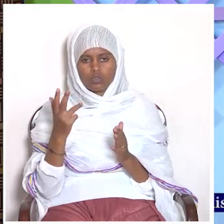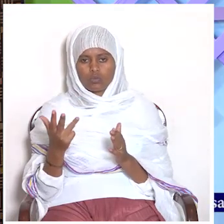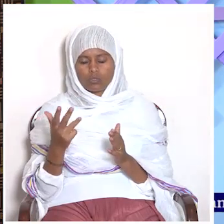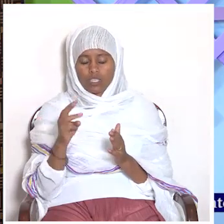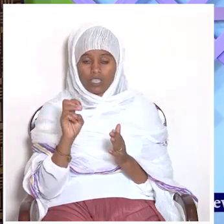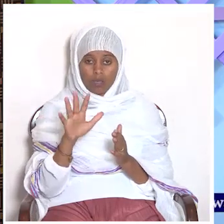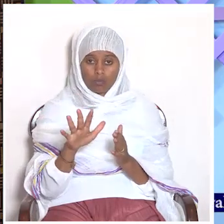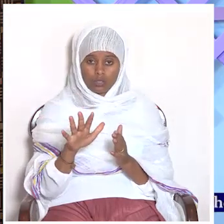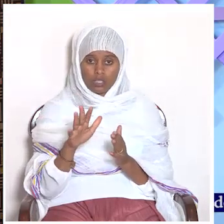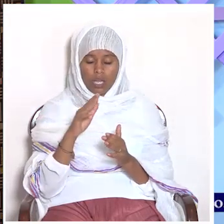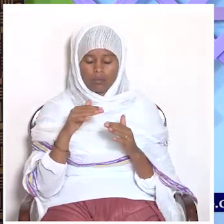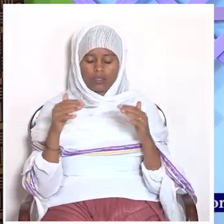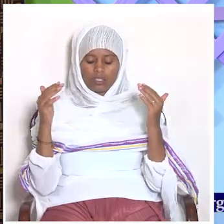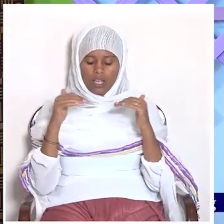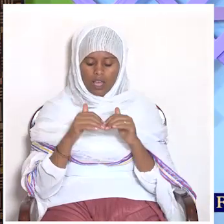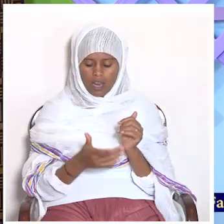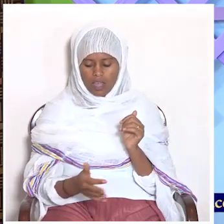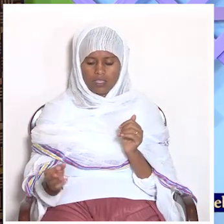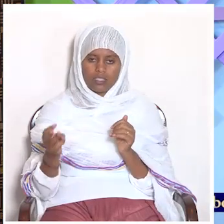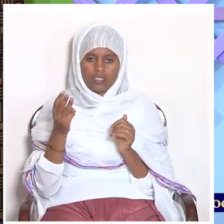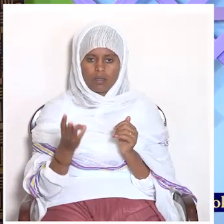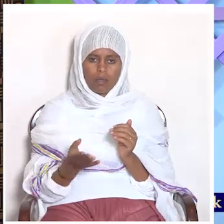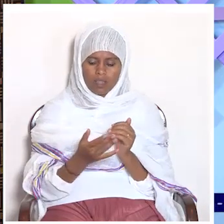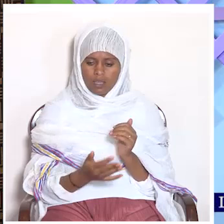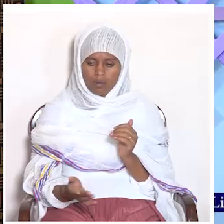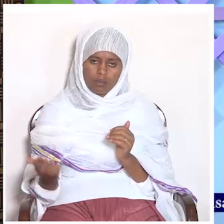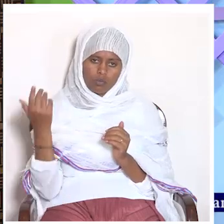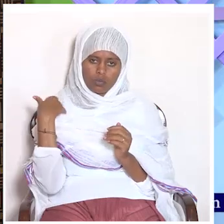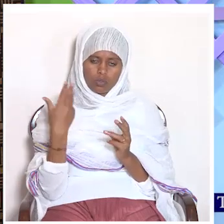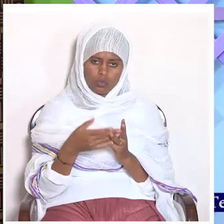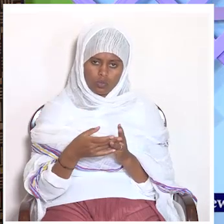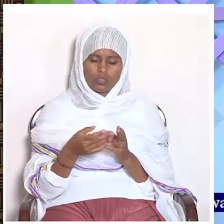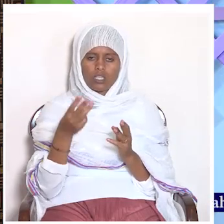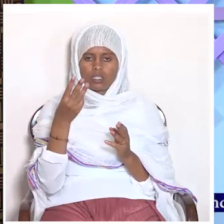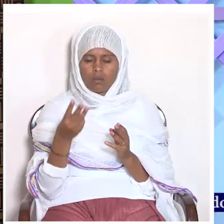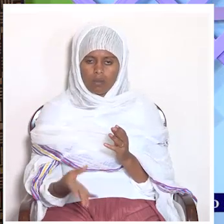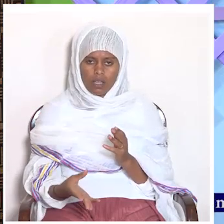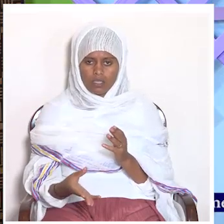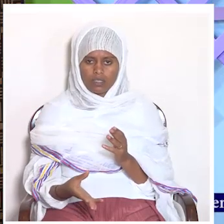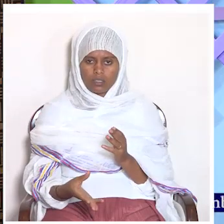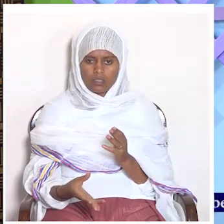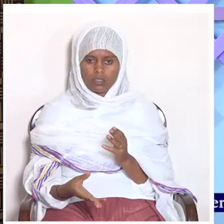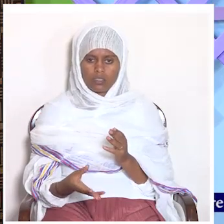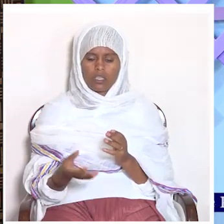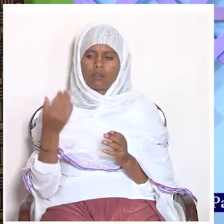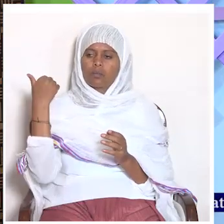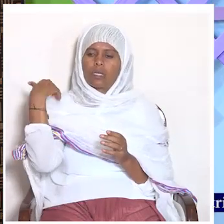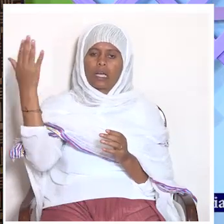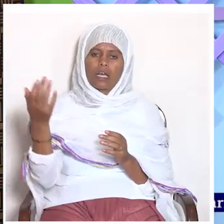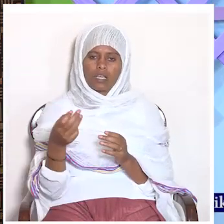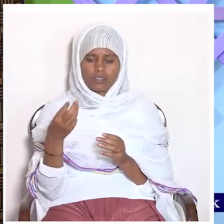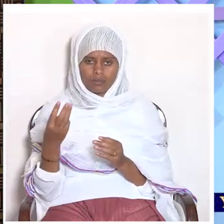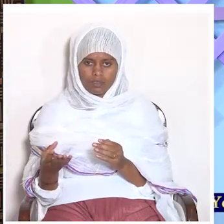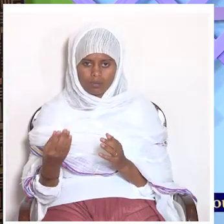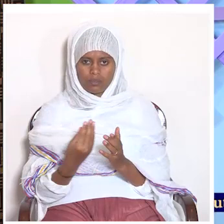هناتو 30 30 حمشتن ابتقالاي ثلاثه معلتي كابتقالاي مسوصو عندنا ثلاثه معلتي سنقم قاطيروم